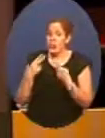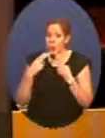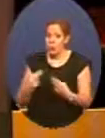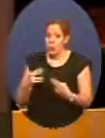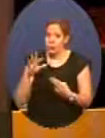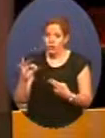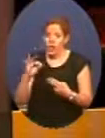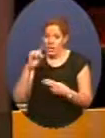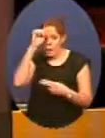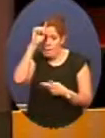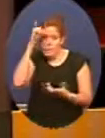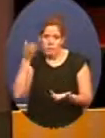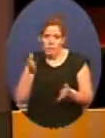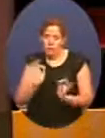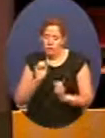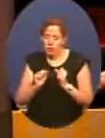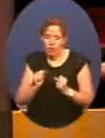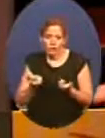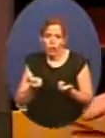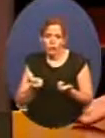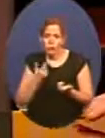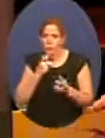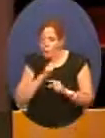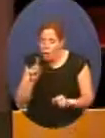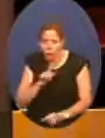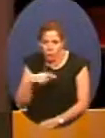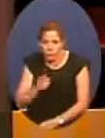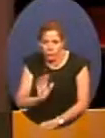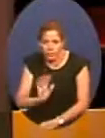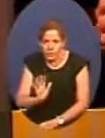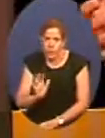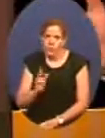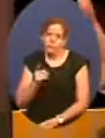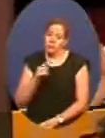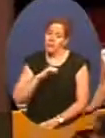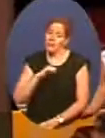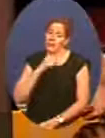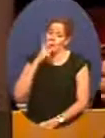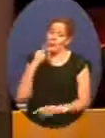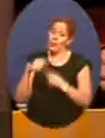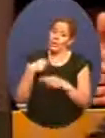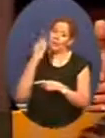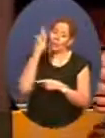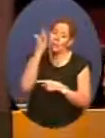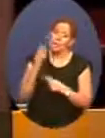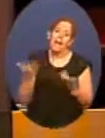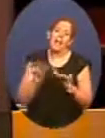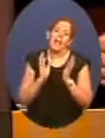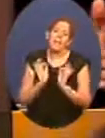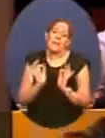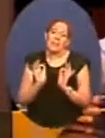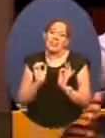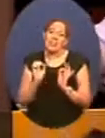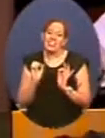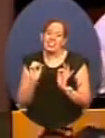והתגובות של הגרמנים הן ממש קשות. אומרים, לא, לא אומרים את זה. אז יהיה מעניין לראות בעוד כמה שנים מה יקרה באמת עם